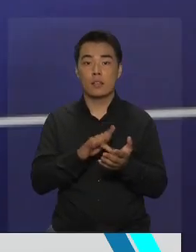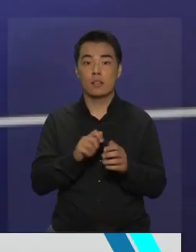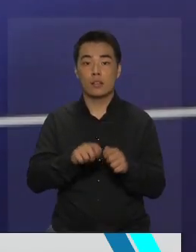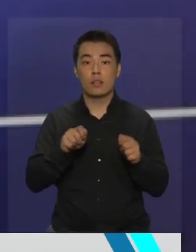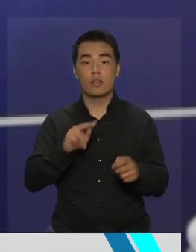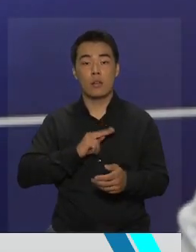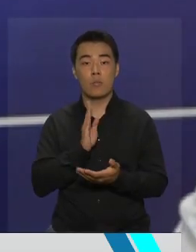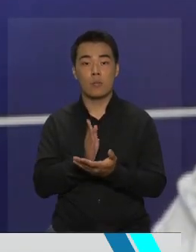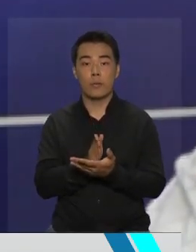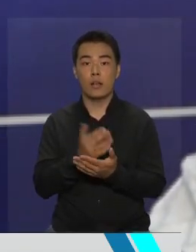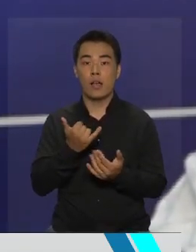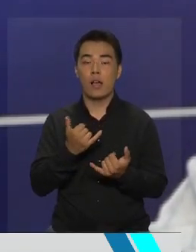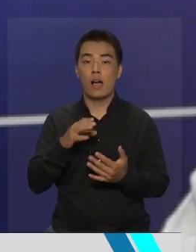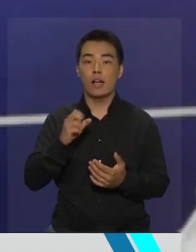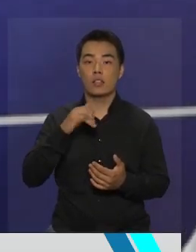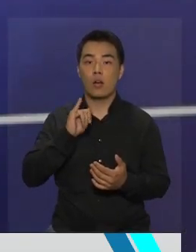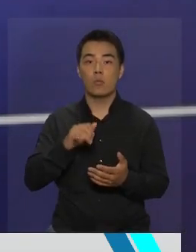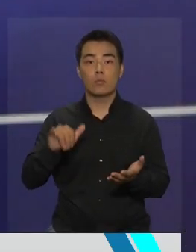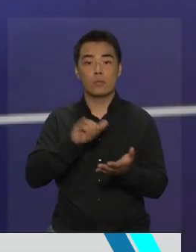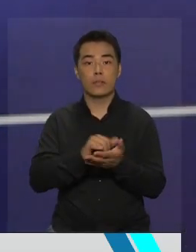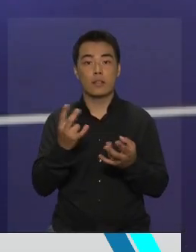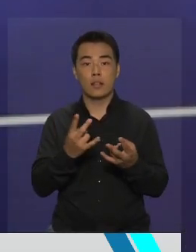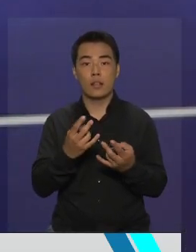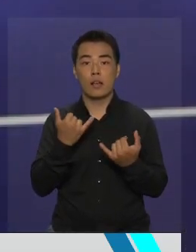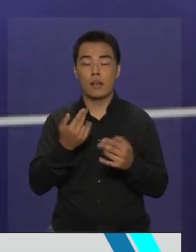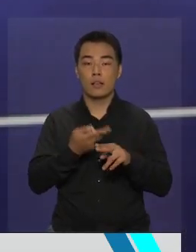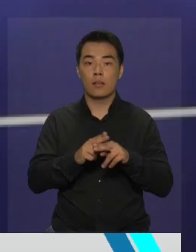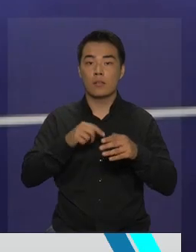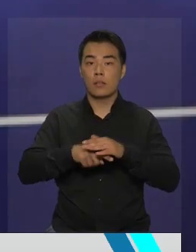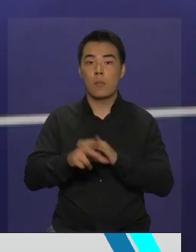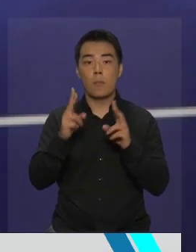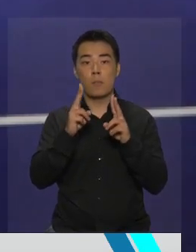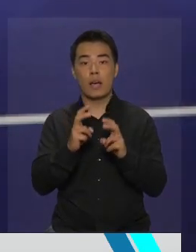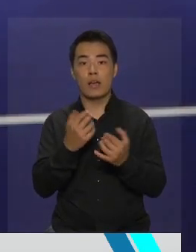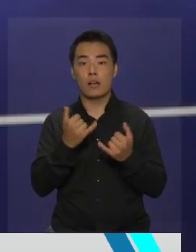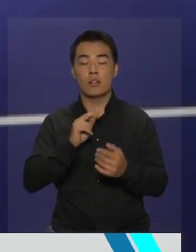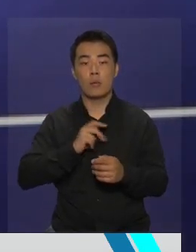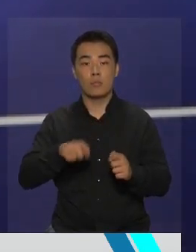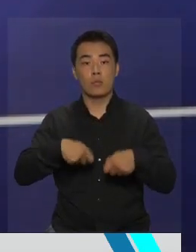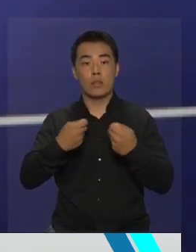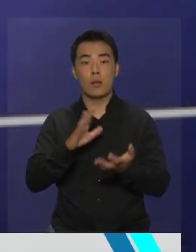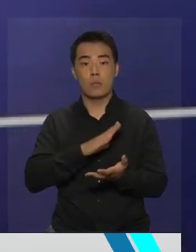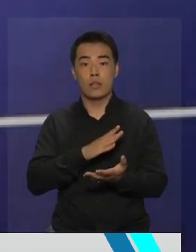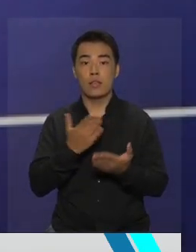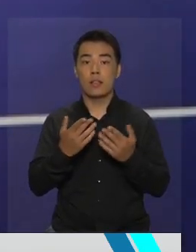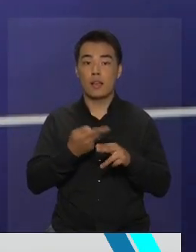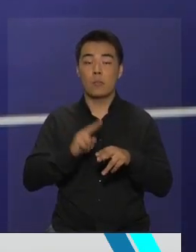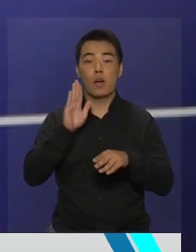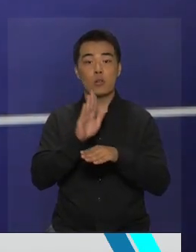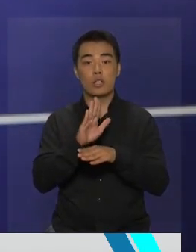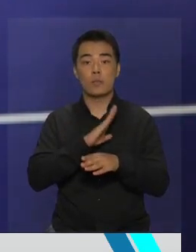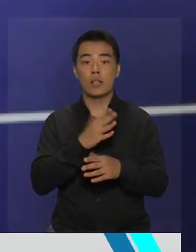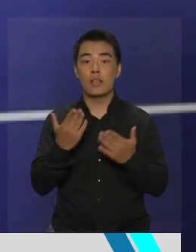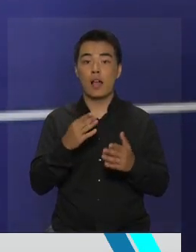жасайды. Сол мәселені Атырауға да енгізу мәселесін зерделеуді өңірге тапсырма берді. Егер ол орталық Атырауда ашылып